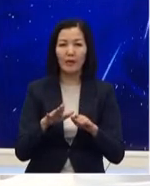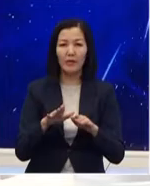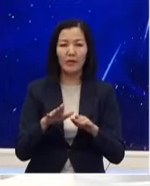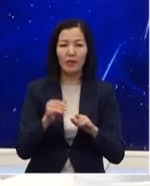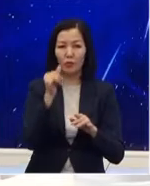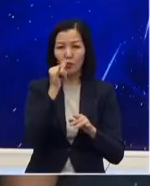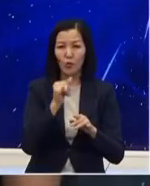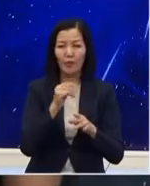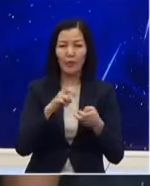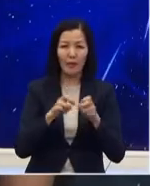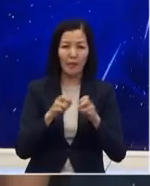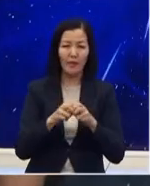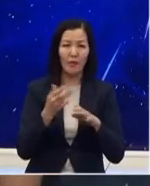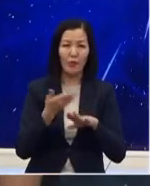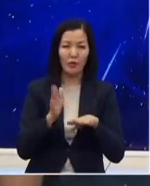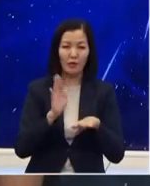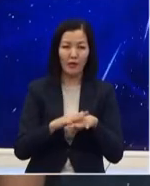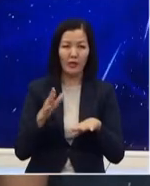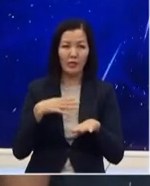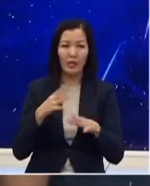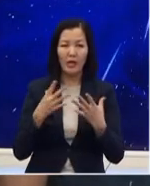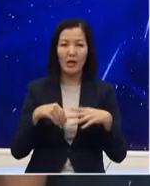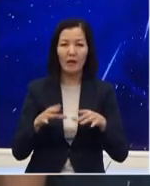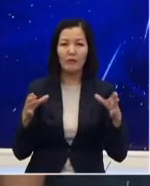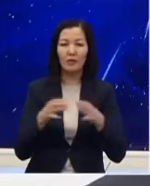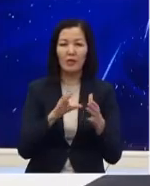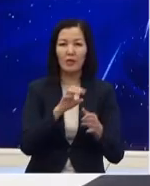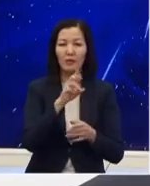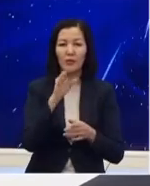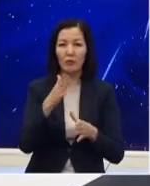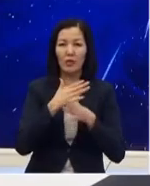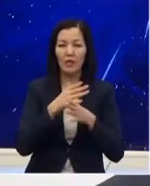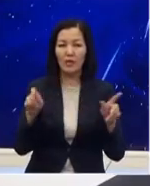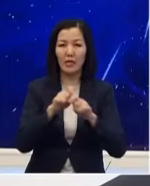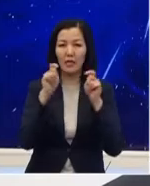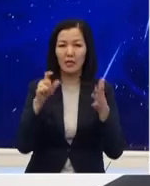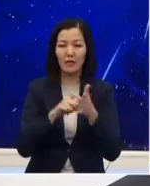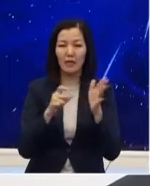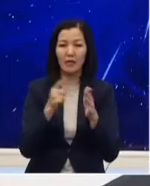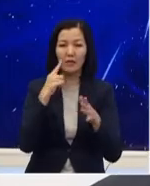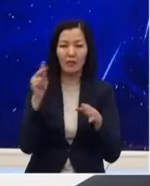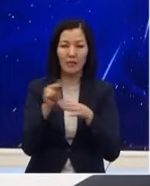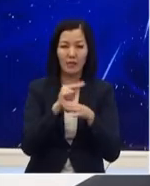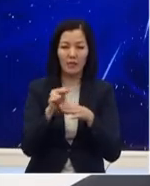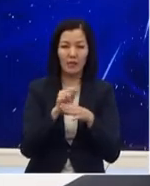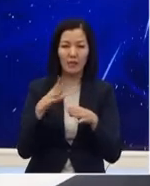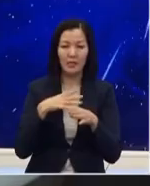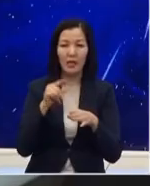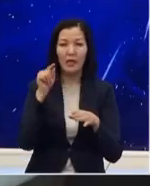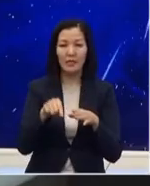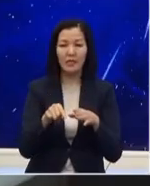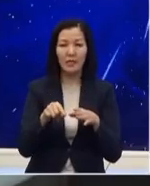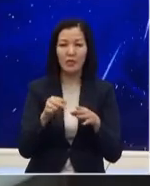спешат. Учитывая это, неравнодушные общественники объединения Тамшибулак поспособствовали открытию кабинета стоматологической ортопедии. Здесь